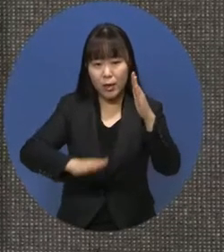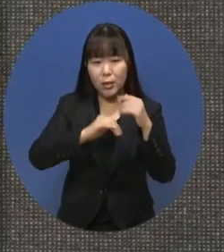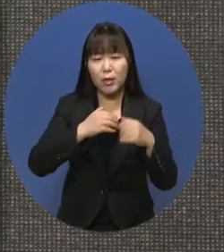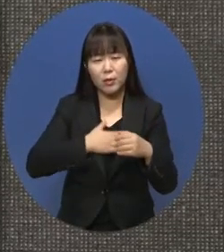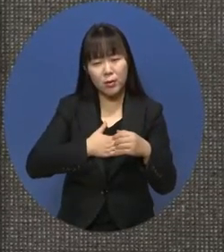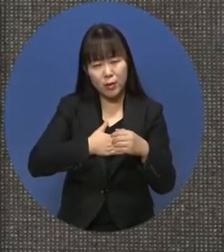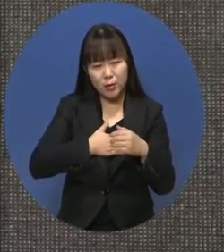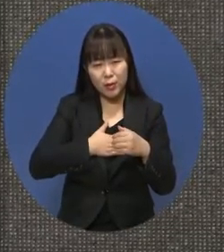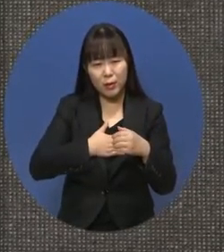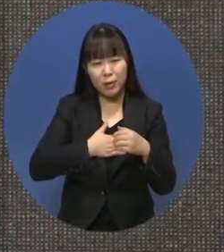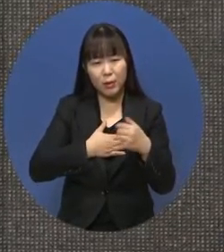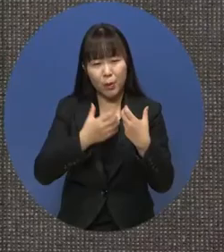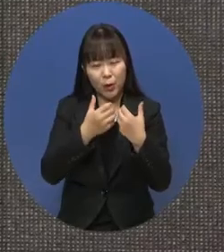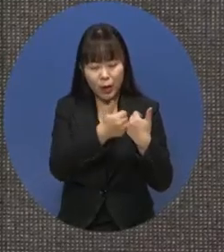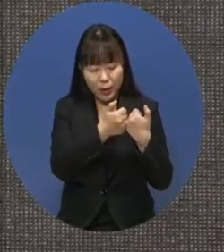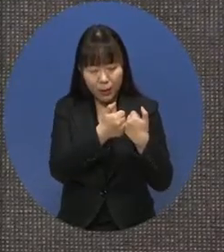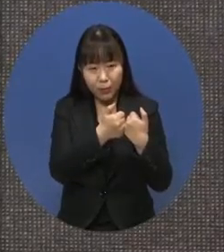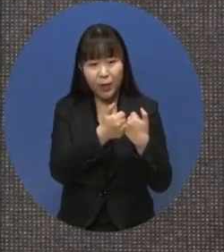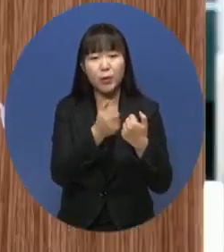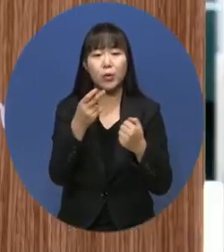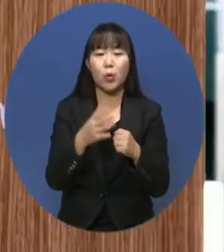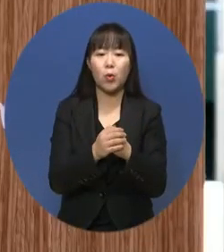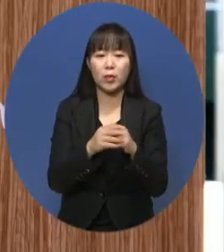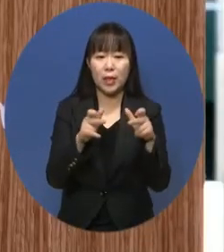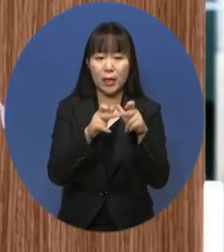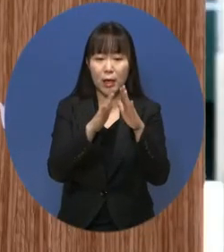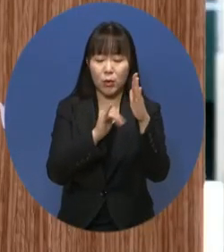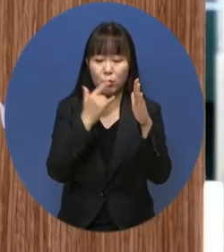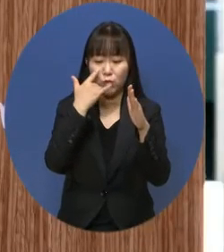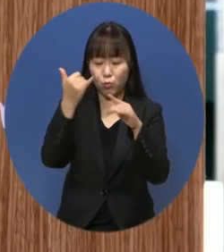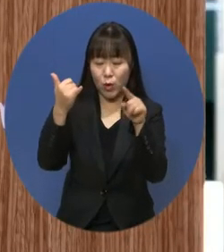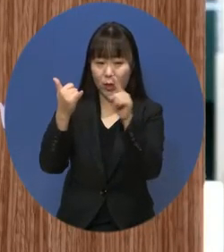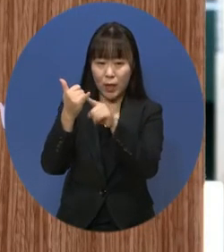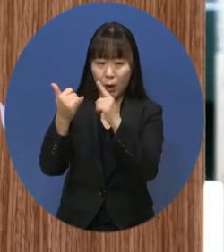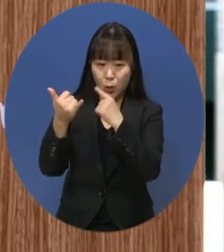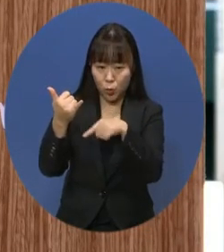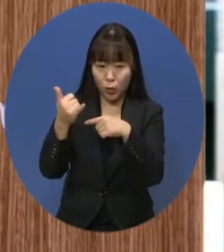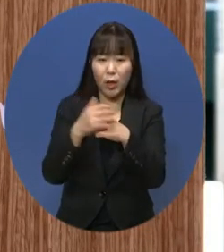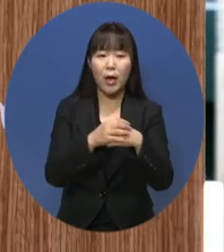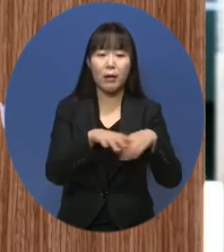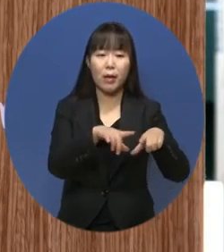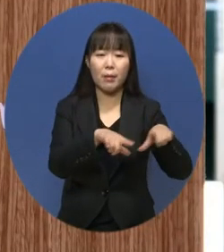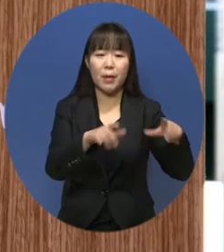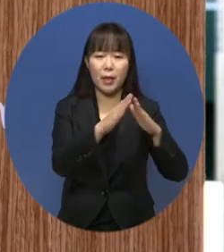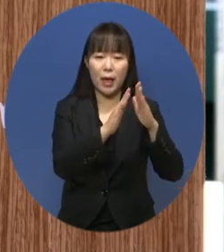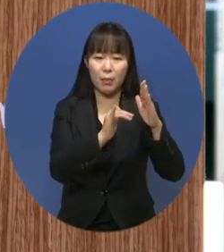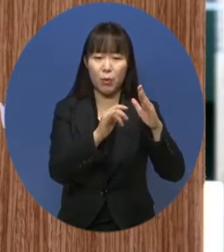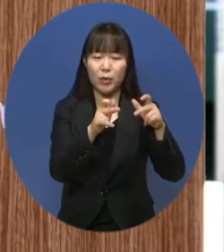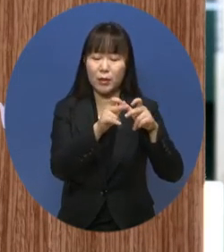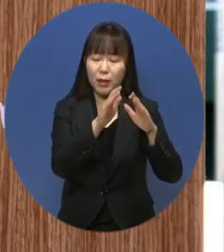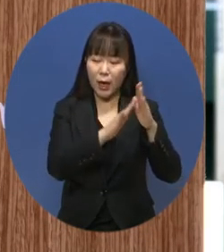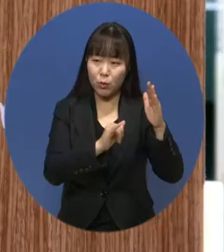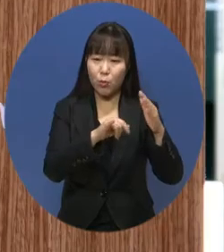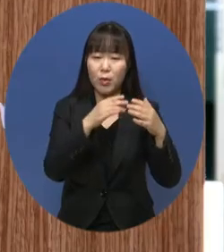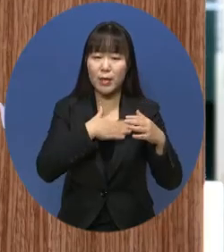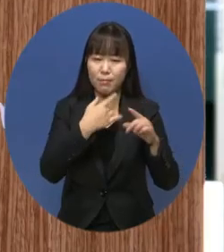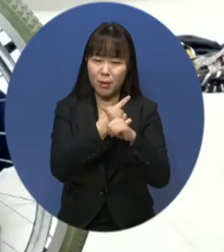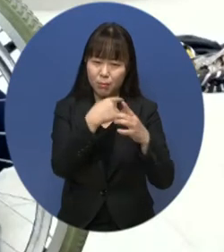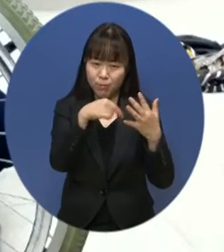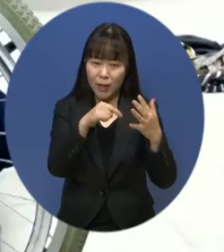심리적 상담 지원, 장애인 가족 부모 교육, 비장애 가족 힐링 프로그램, 장애인 일자리 교육